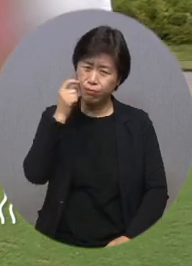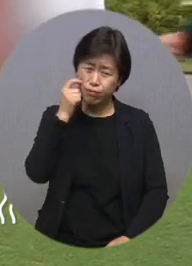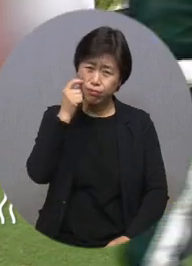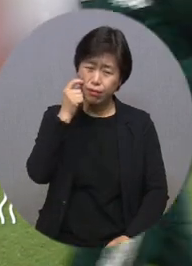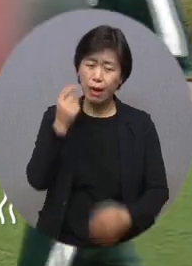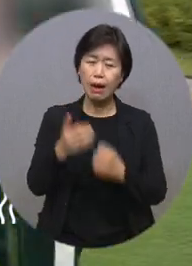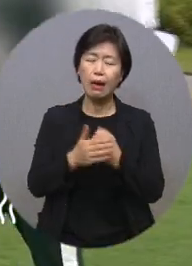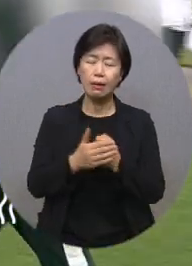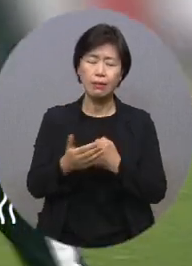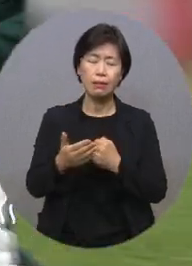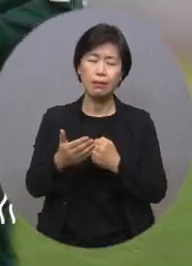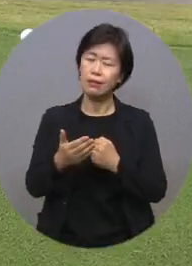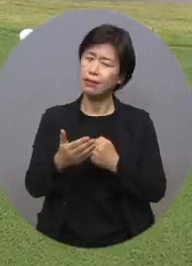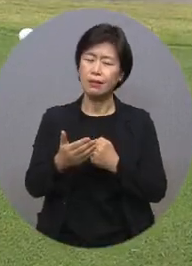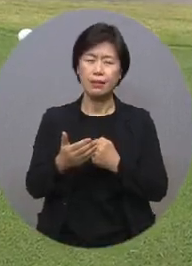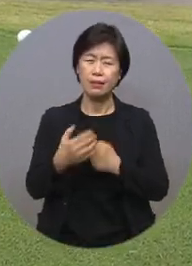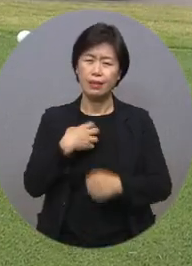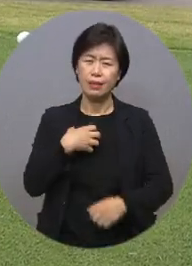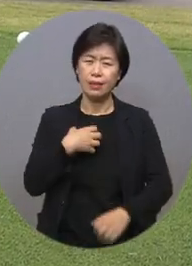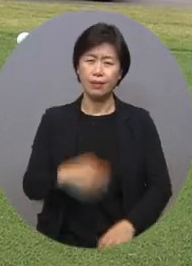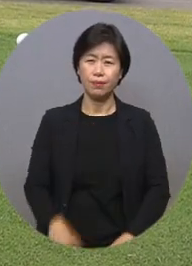해볼게. 짧았어.